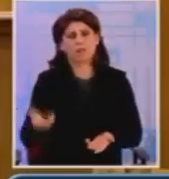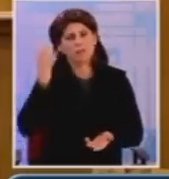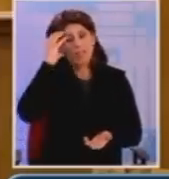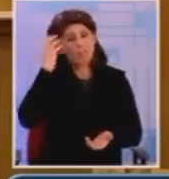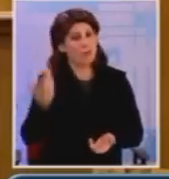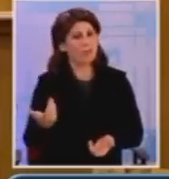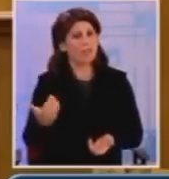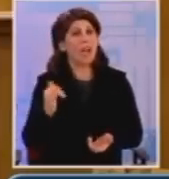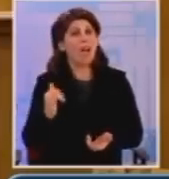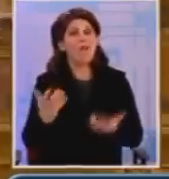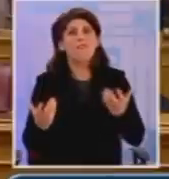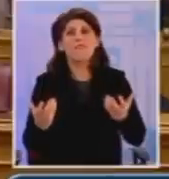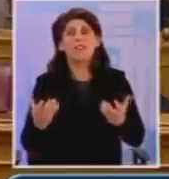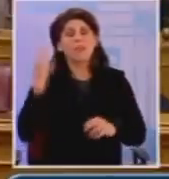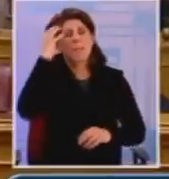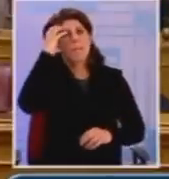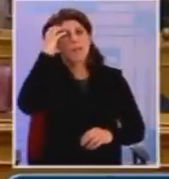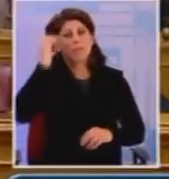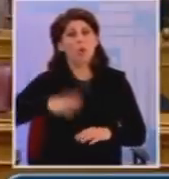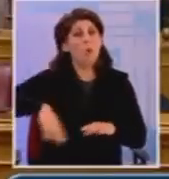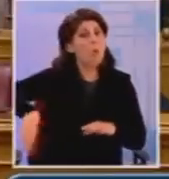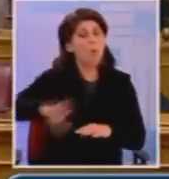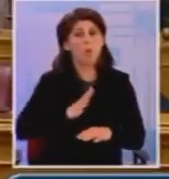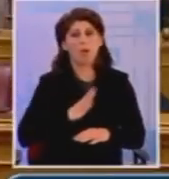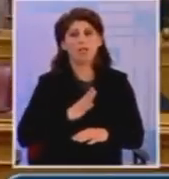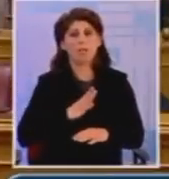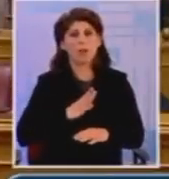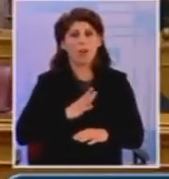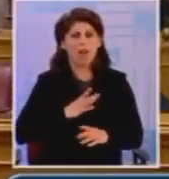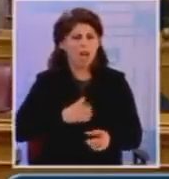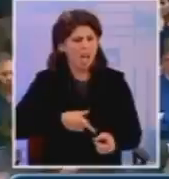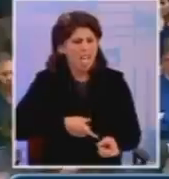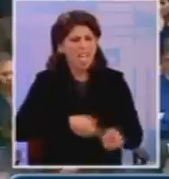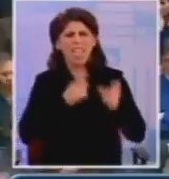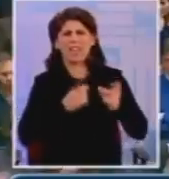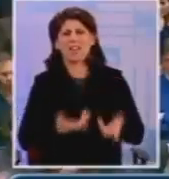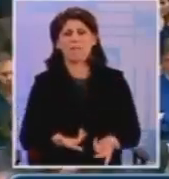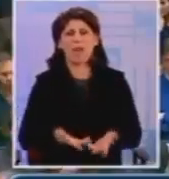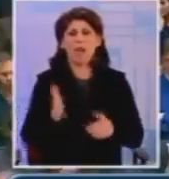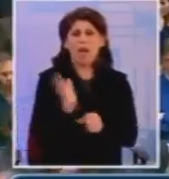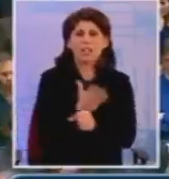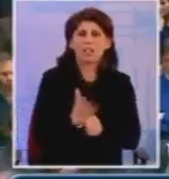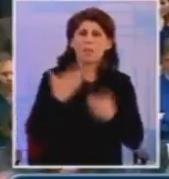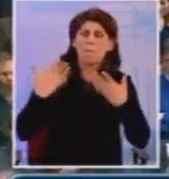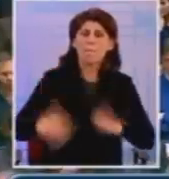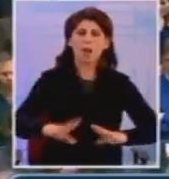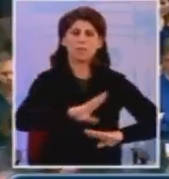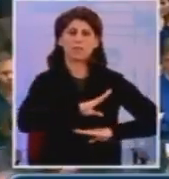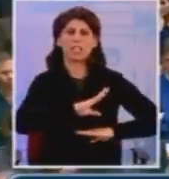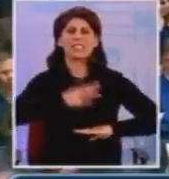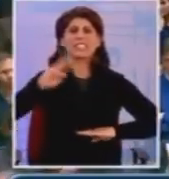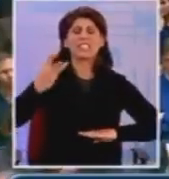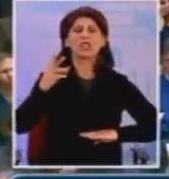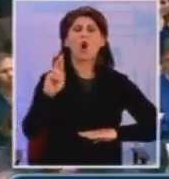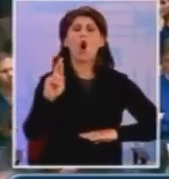νοπά στη μνήμη του λαού μας τα εγκλήματα και οι καταστροφές που προκάλεσαν τα στρατεύματα του Τρίτου Ράιχ σε